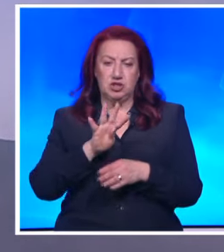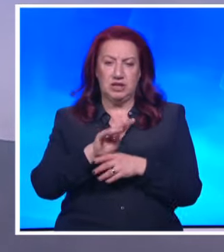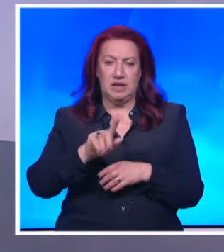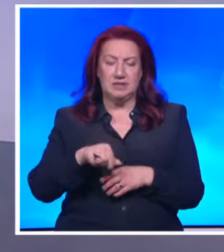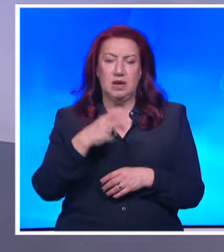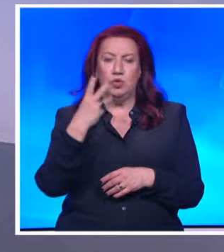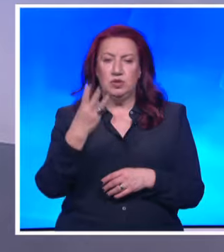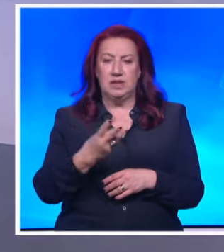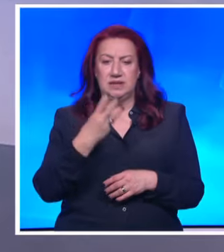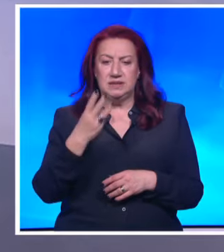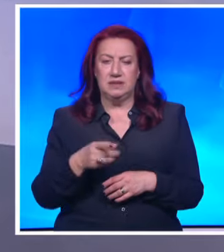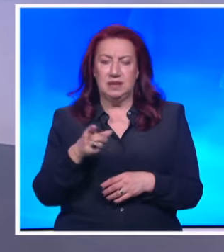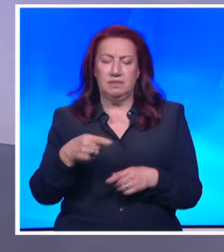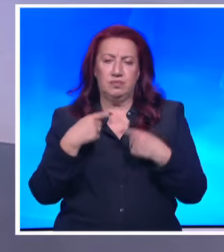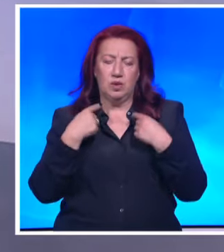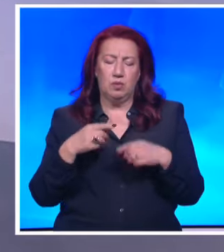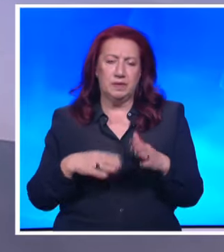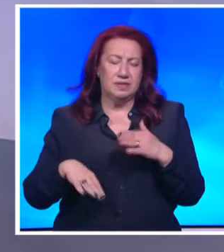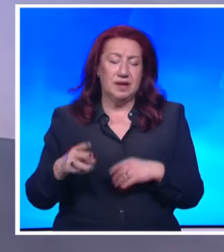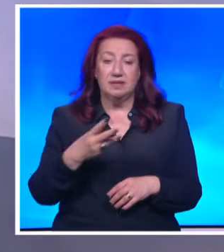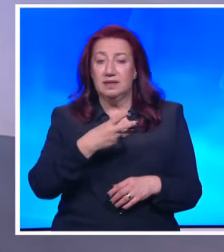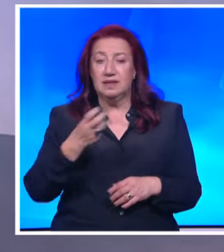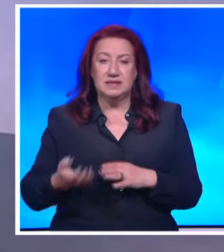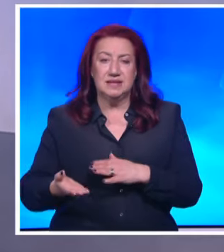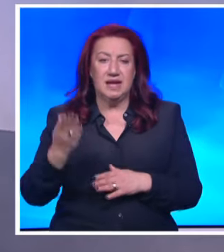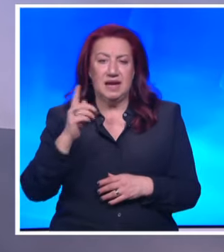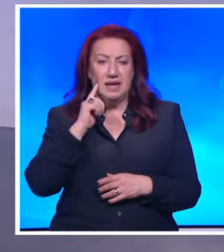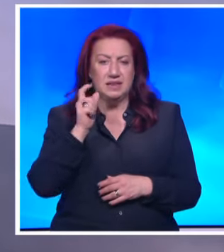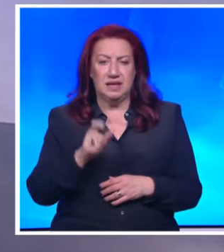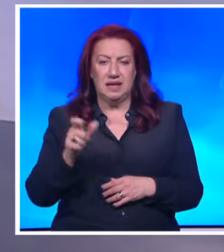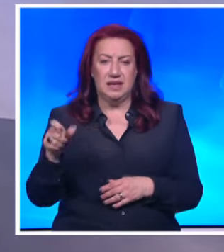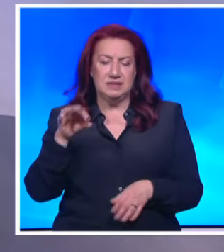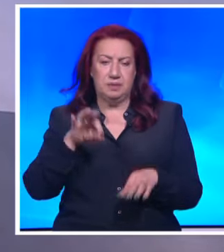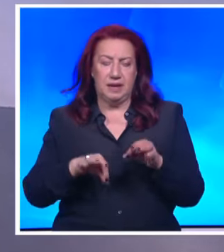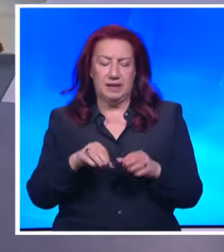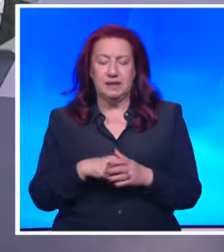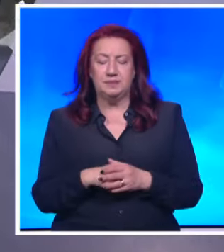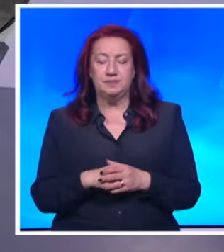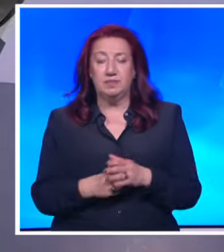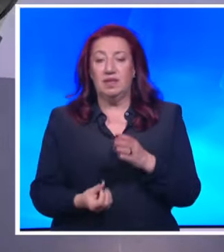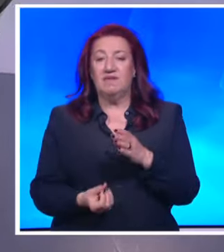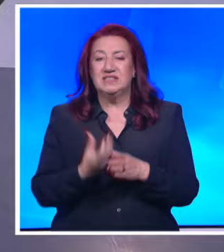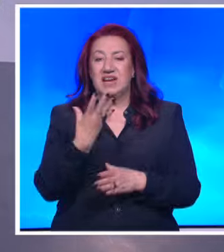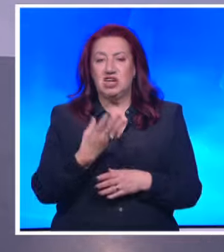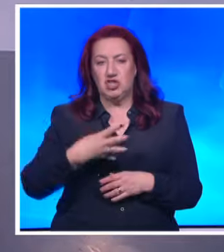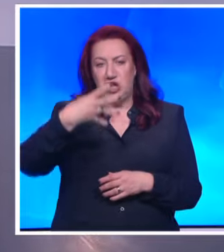14,33%. Коалицията губи над 300 000 избиратели спрямо предходното гласуване. Възраждане са четвърти с